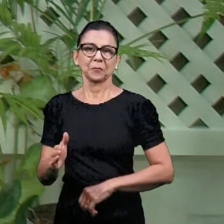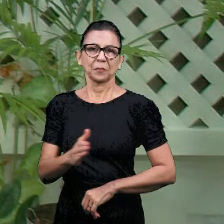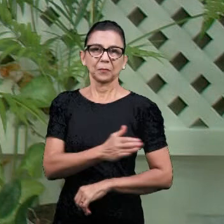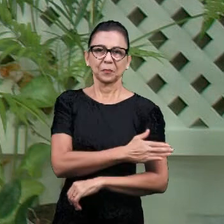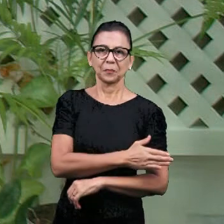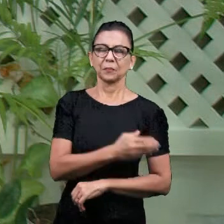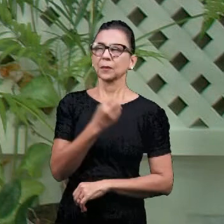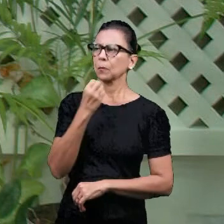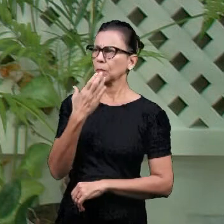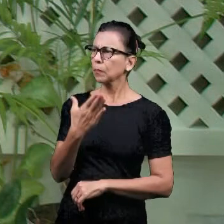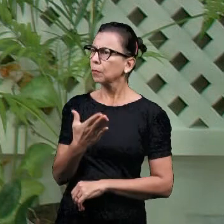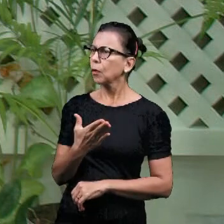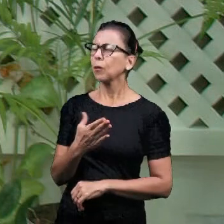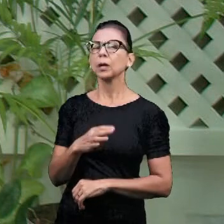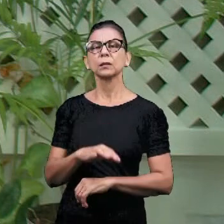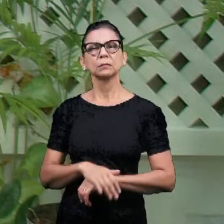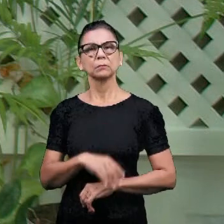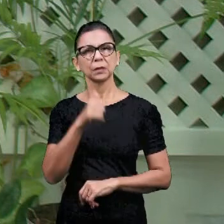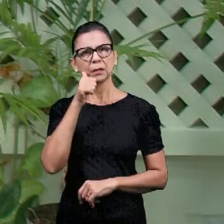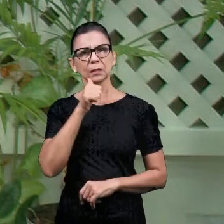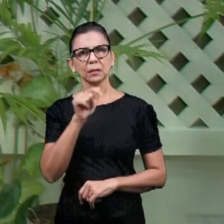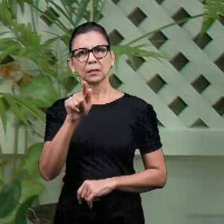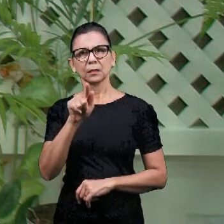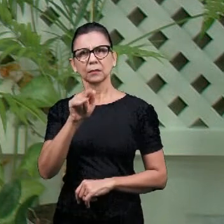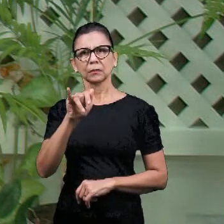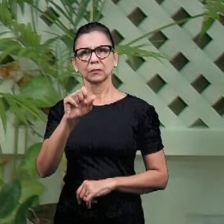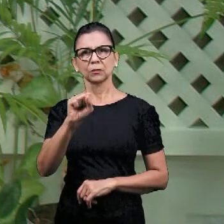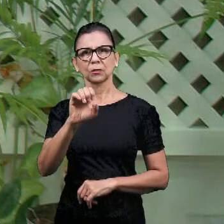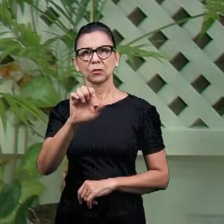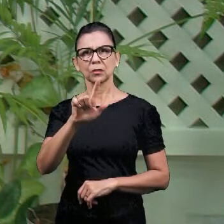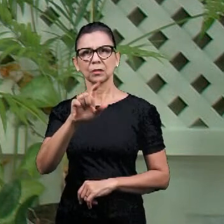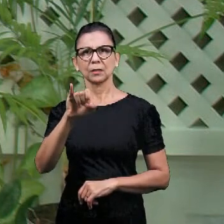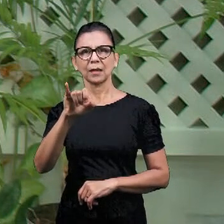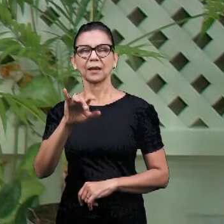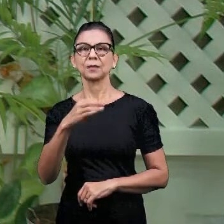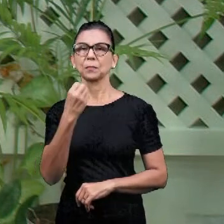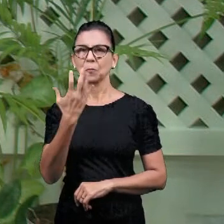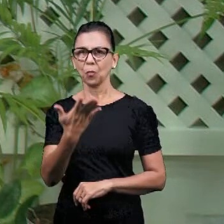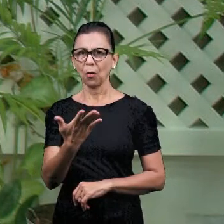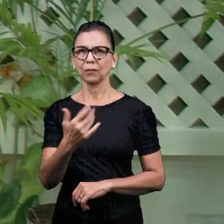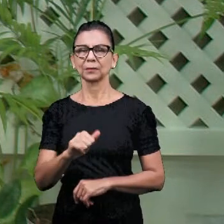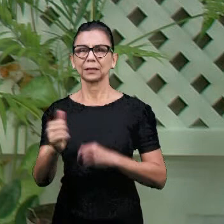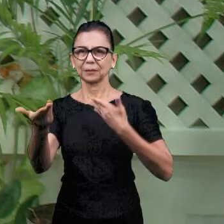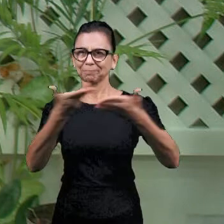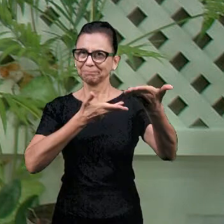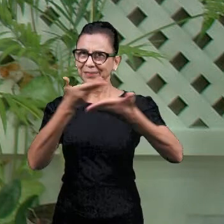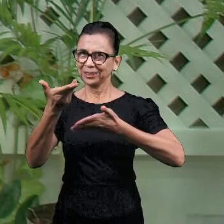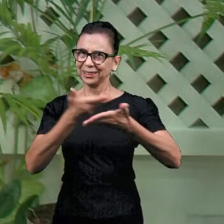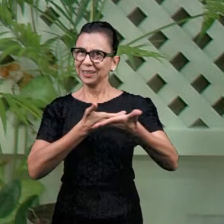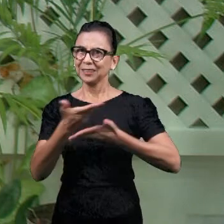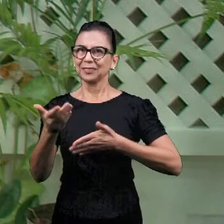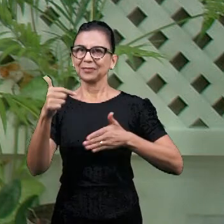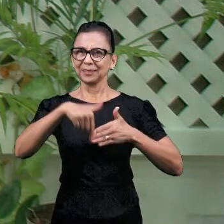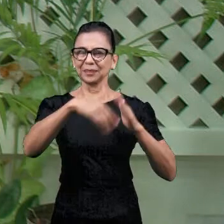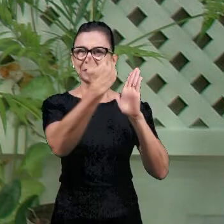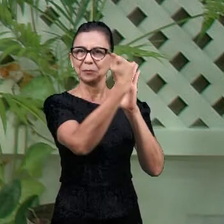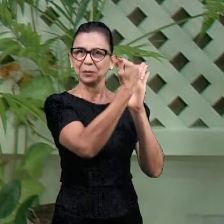Gisèle, très bien. Vous écrivez toujours notre formation. Ici, nous avons